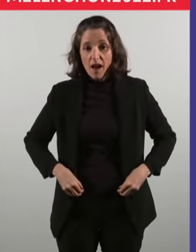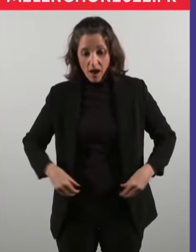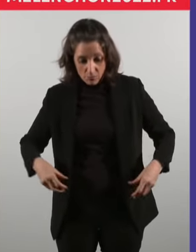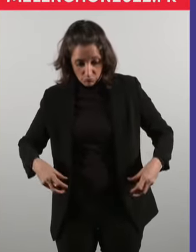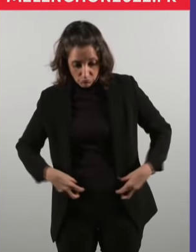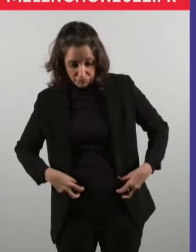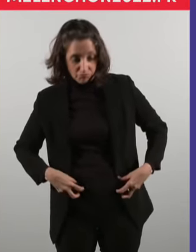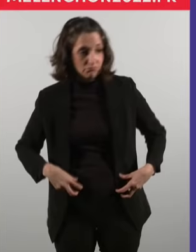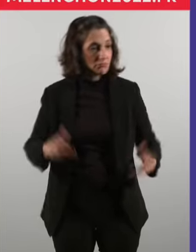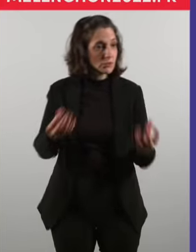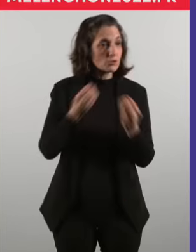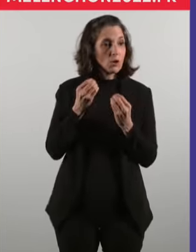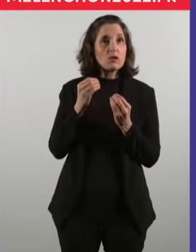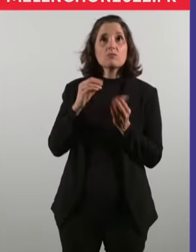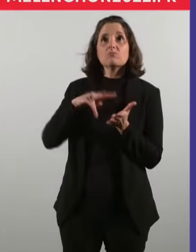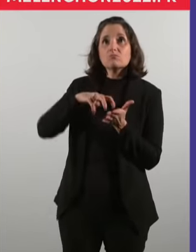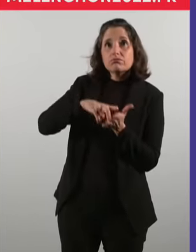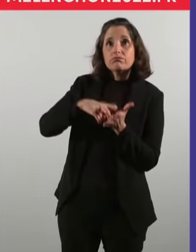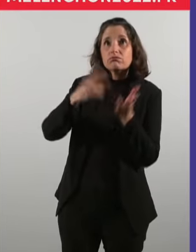éternellement à genoux.